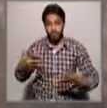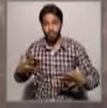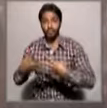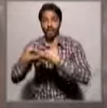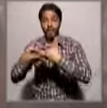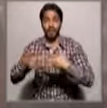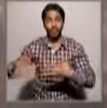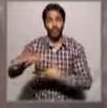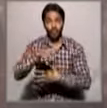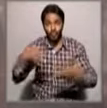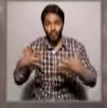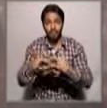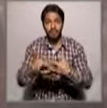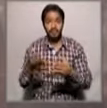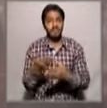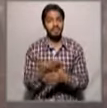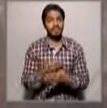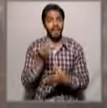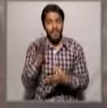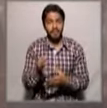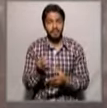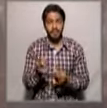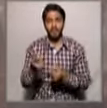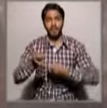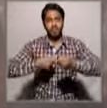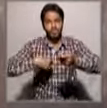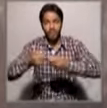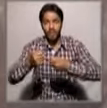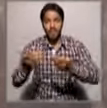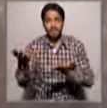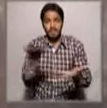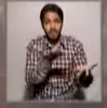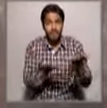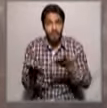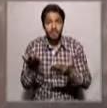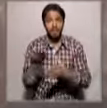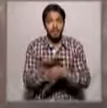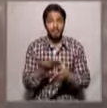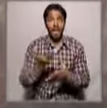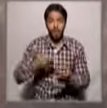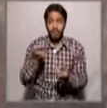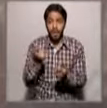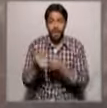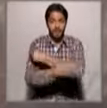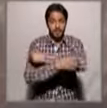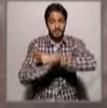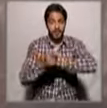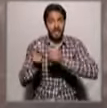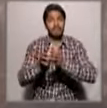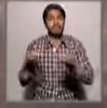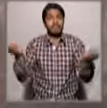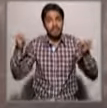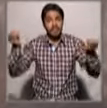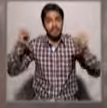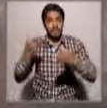حقيقية في الانتفاع، قضية الانتفاع والأثر المترتب على استثمار المال لكافة الأمة، ولذلك الأحكام